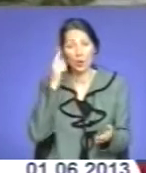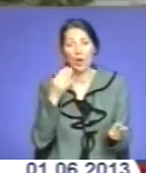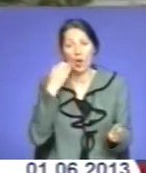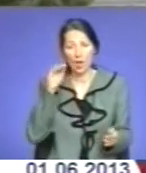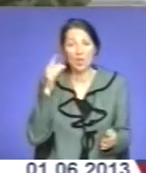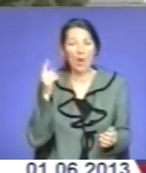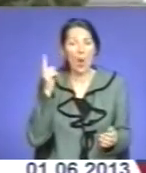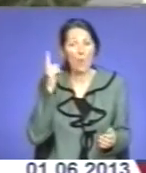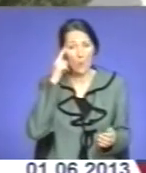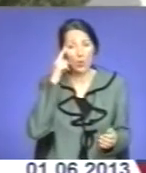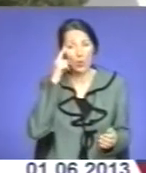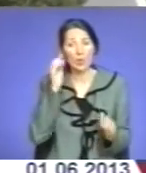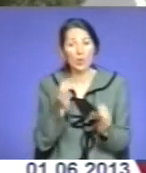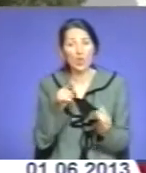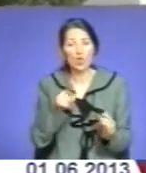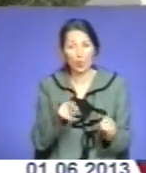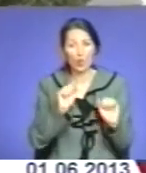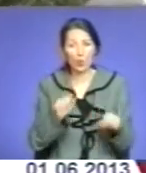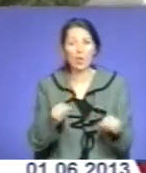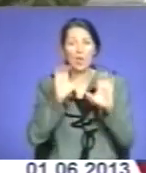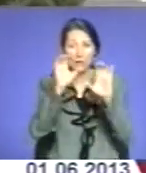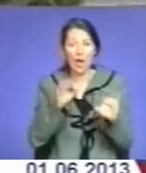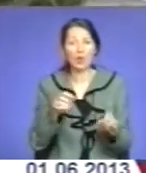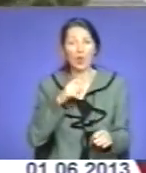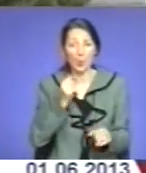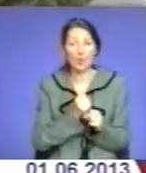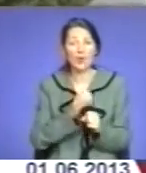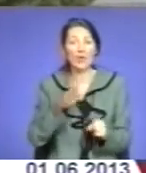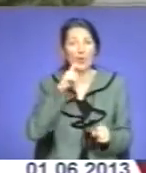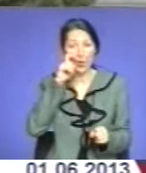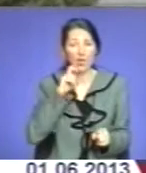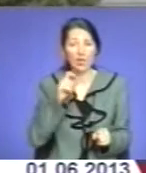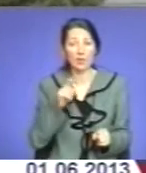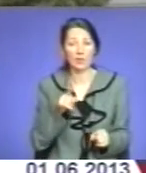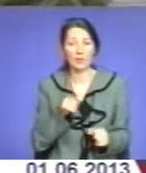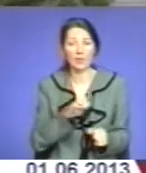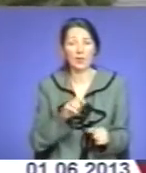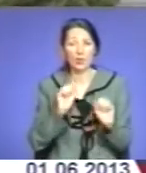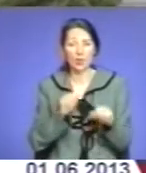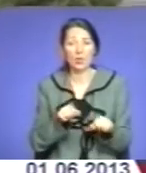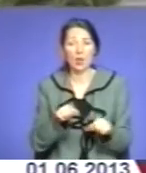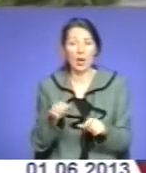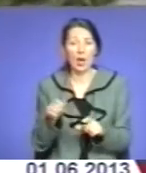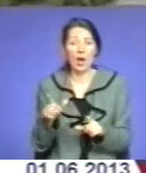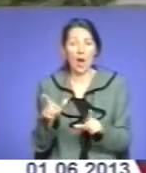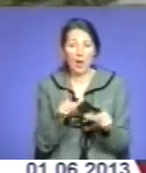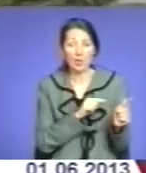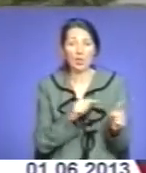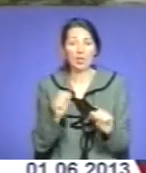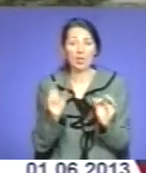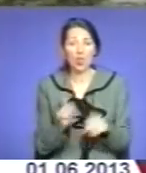вони легально могли собі там працювати, платити податки, щоб могли нормально їздити туди і назад, відвідувати сім'ю, а